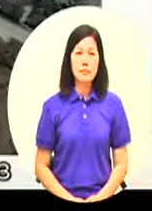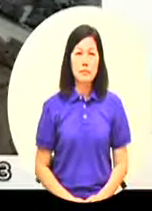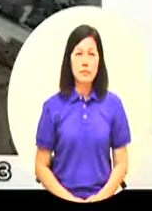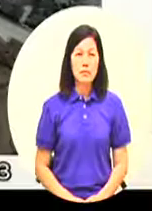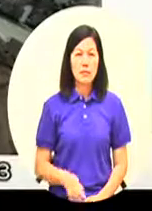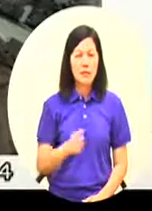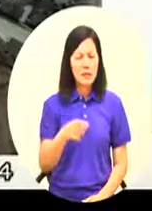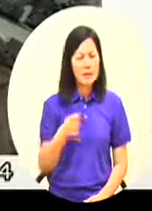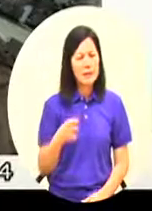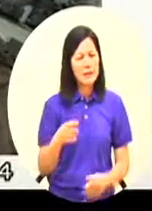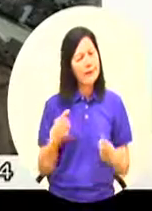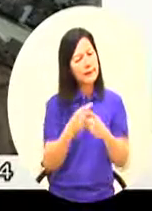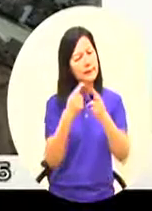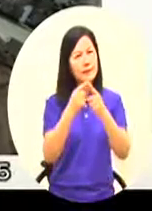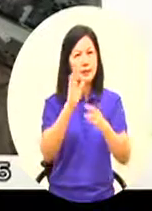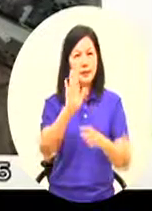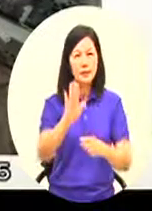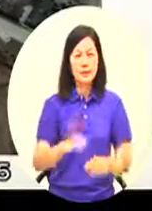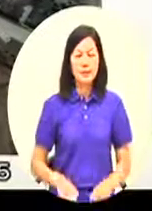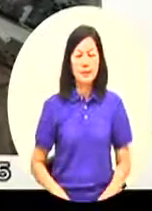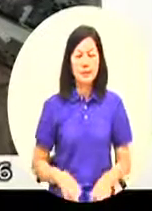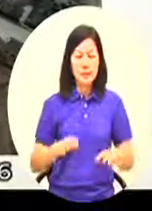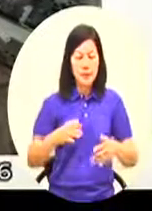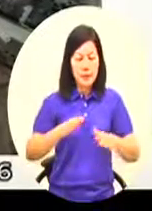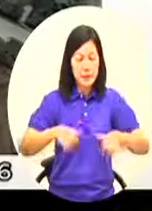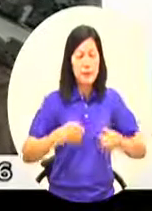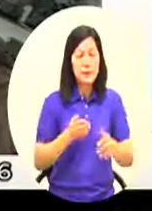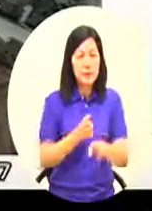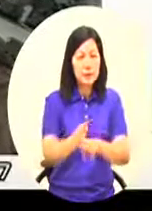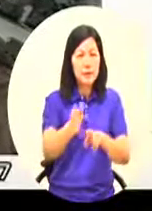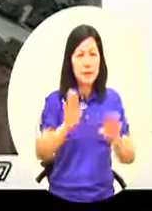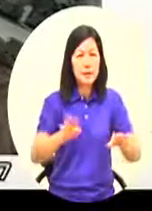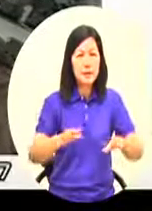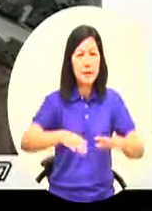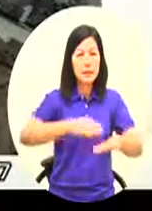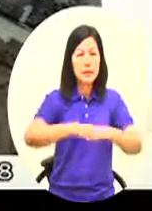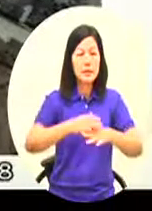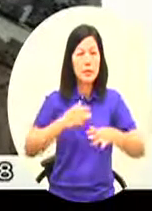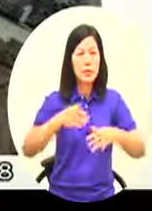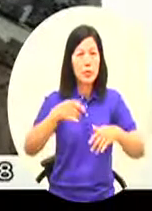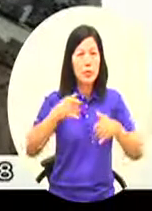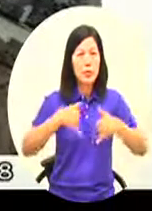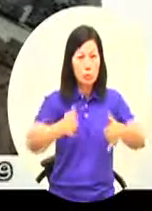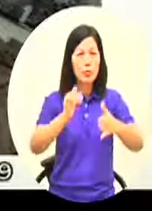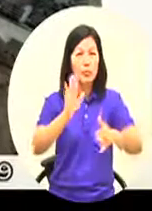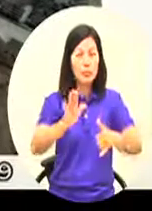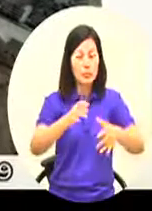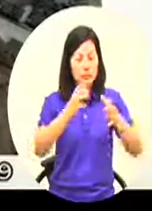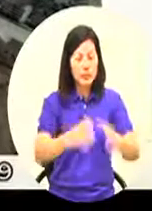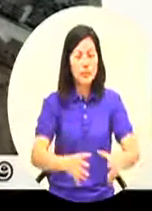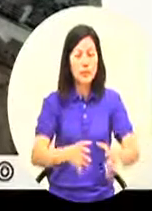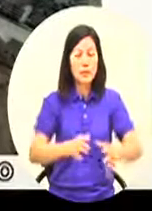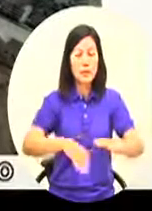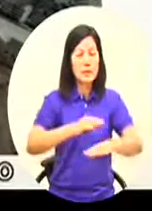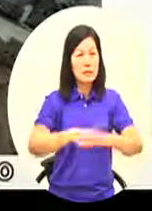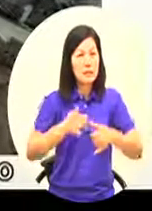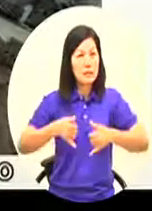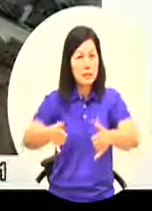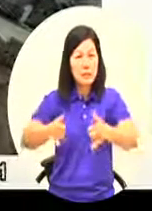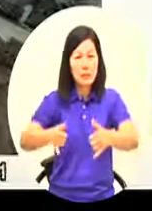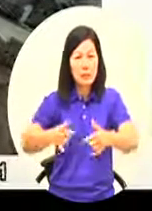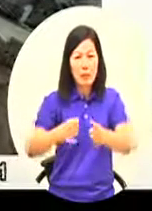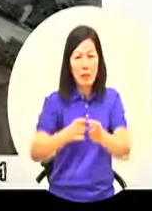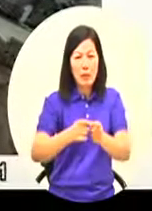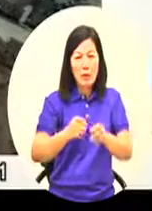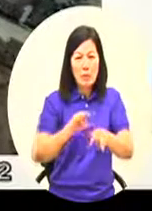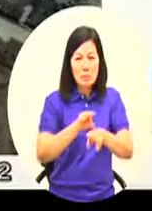哦，我们知道轻轨现在在成功路嘛，啊，成功路简单讲，你的这样的设施设在成功路沿线，